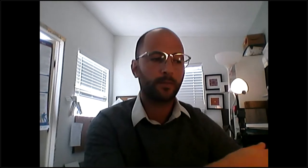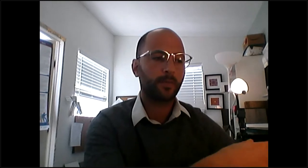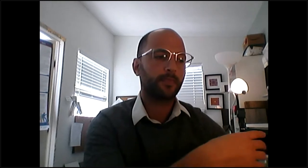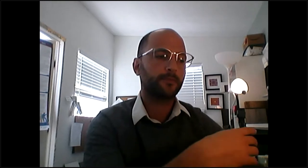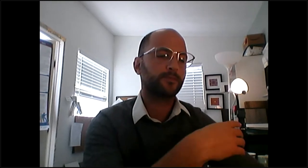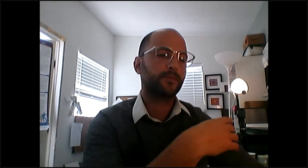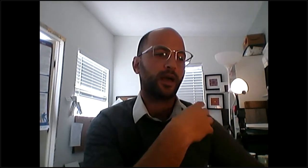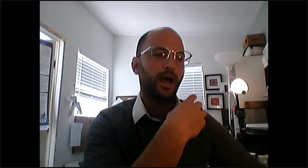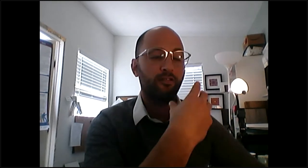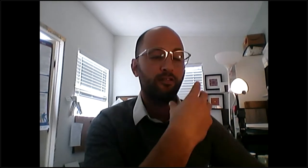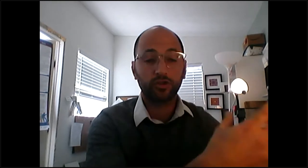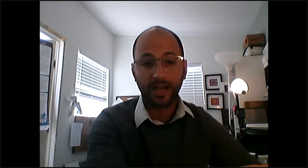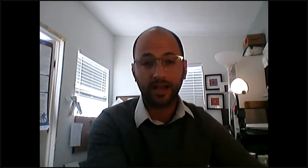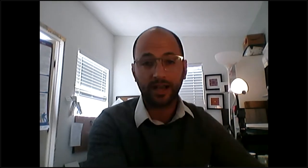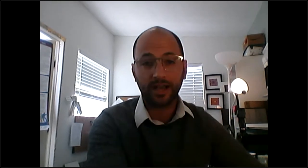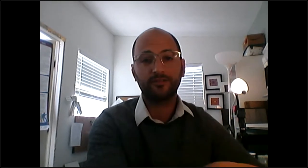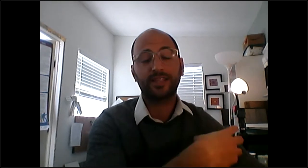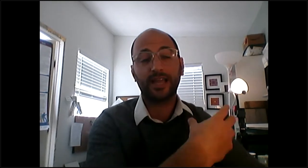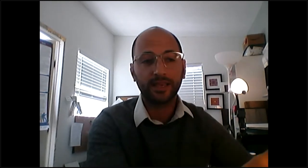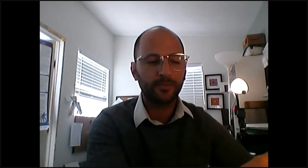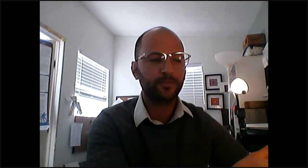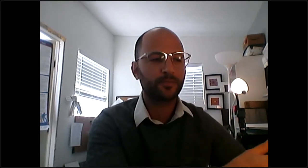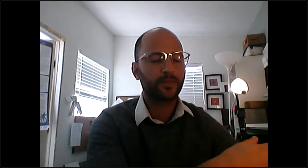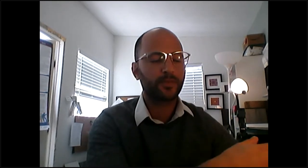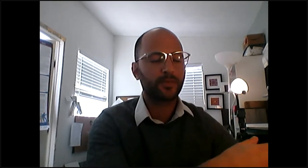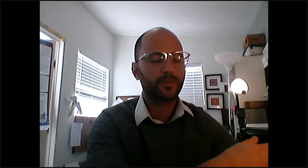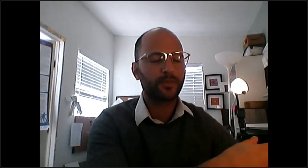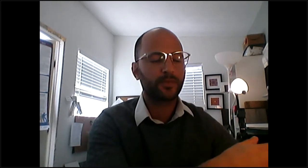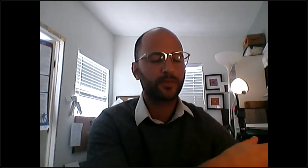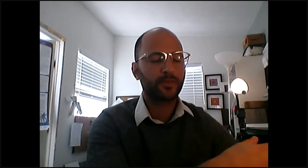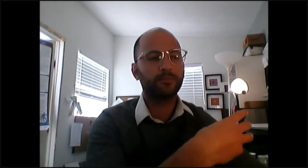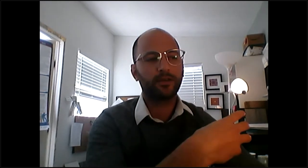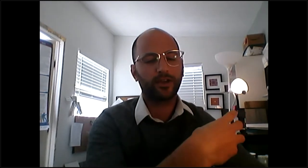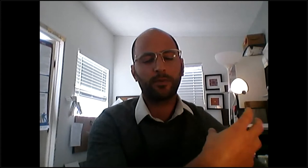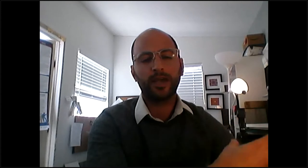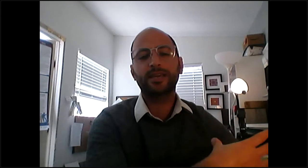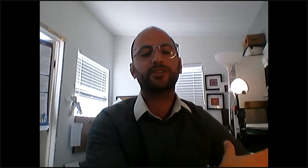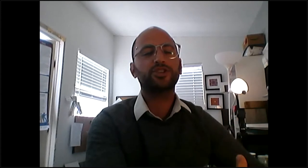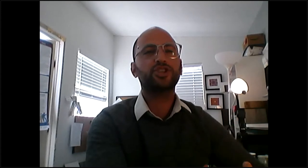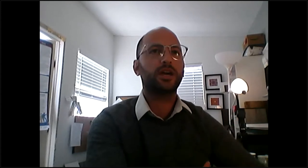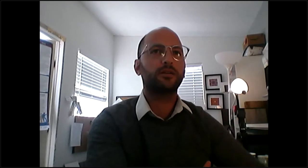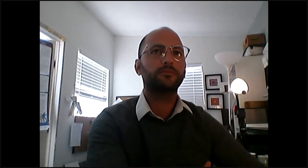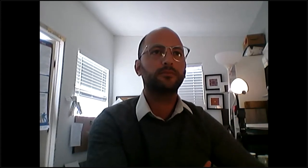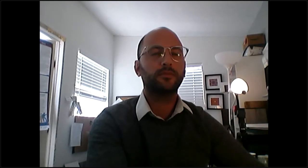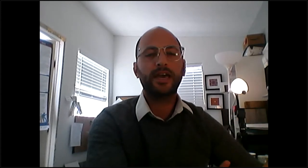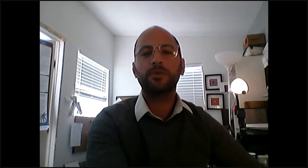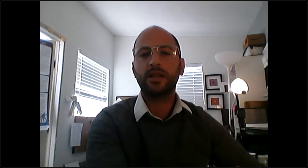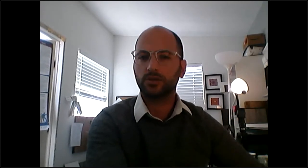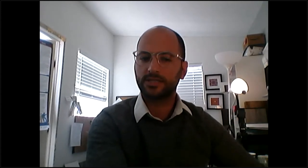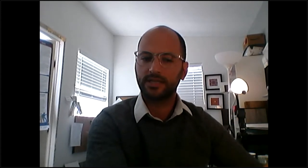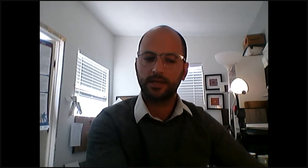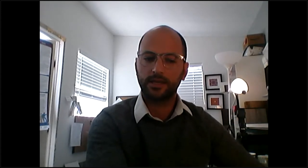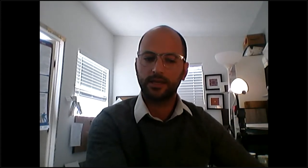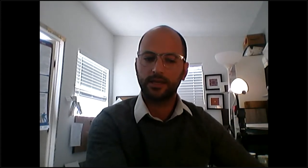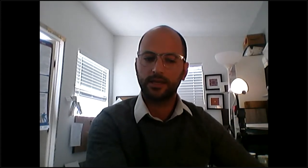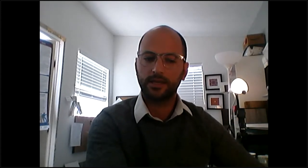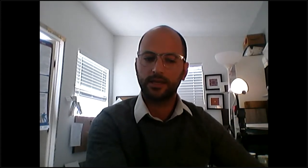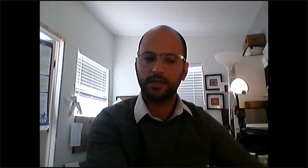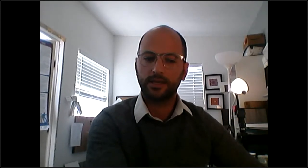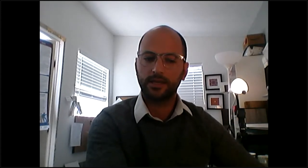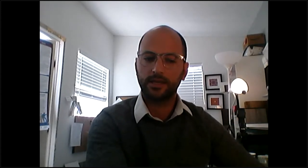את זה בעצמנו. העבודה והתהליך, בעצם, וגם העניין שאין מה לעשות,